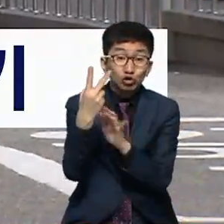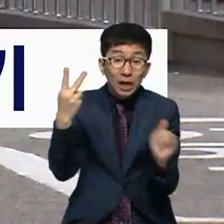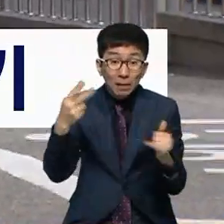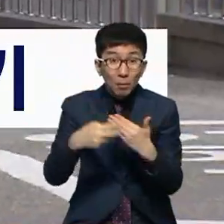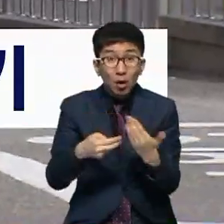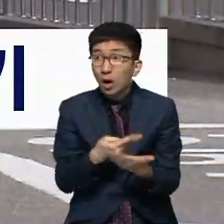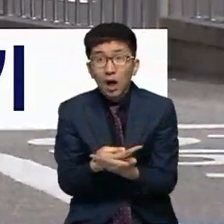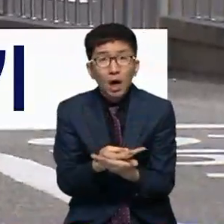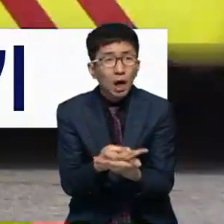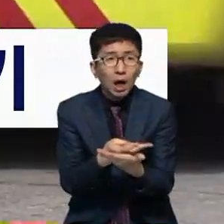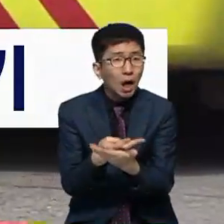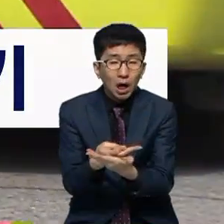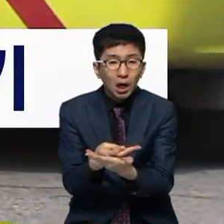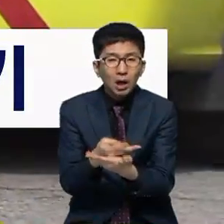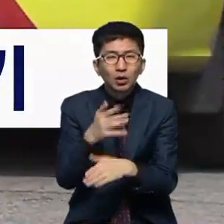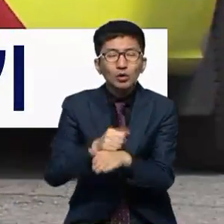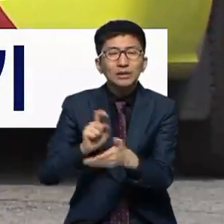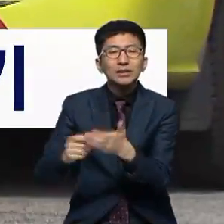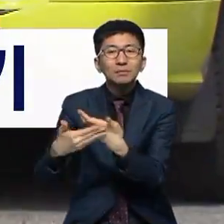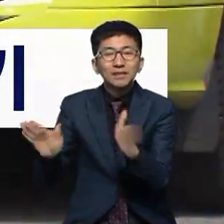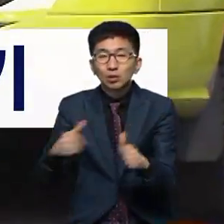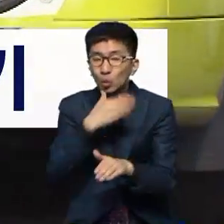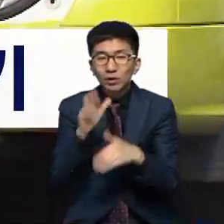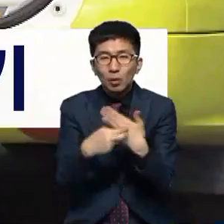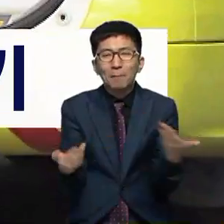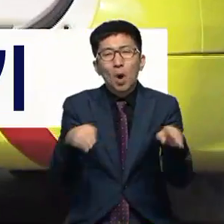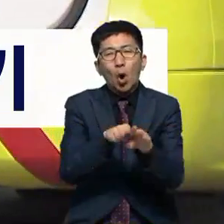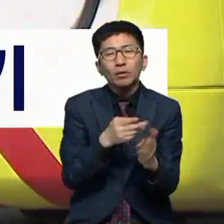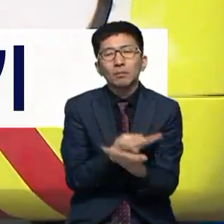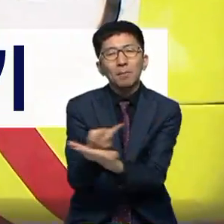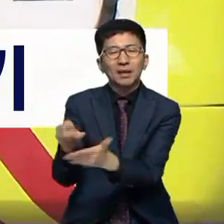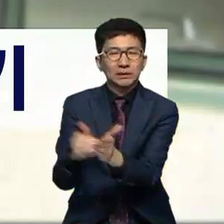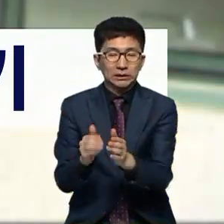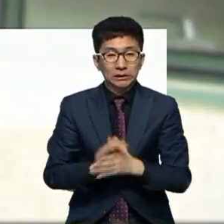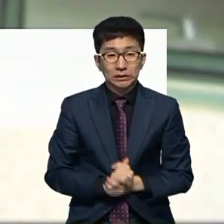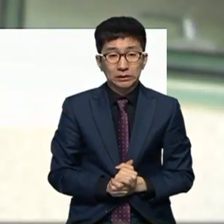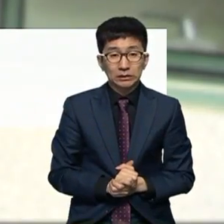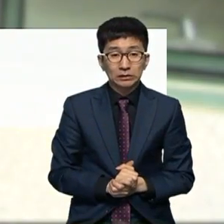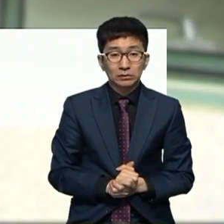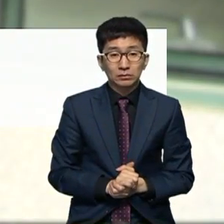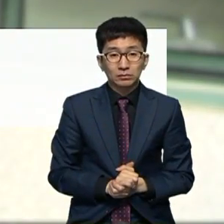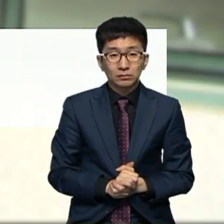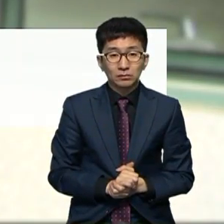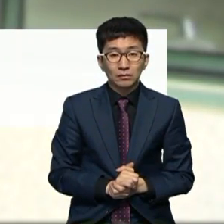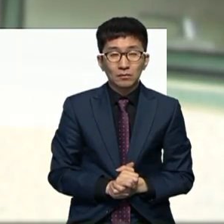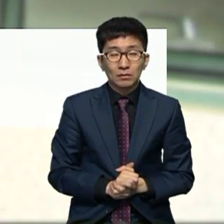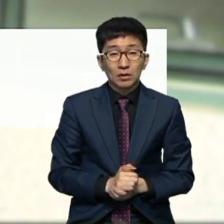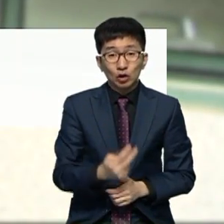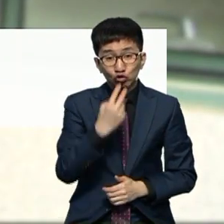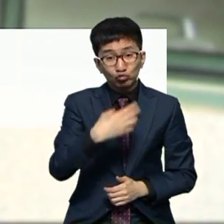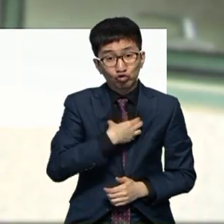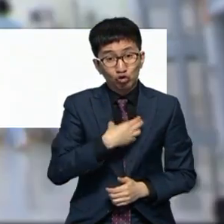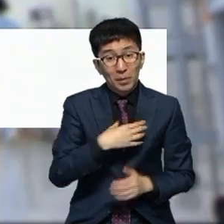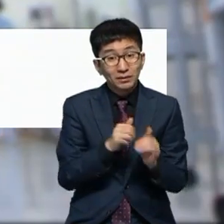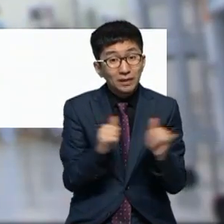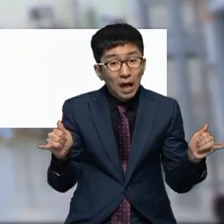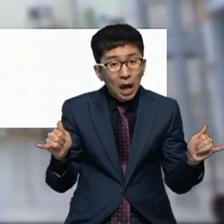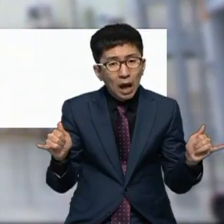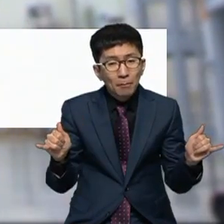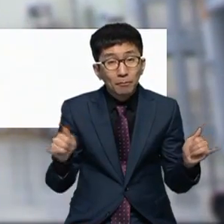찾지 못해 응급실과 요양병원에 머물러야 했습니다. 중환자 병상이 없어서 저희가